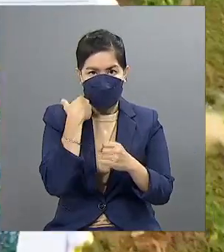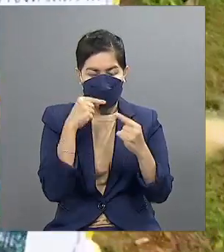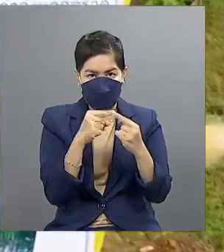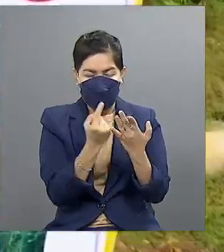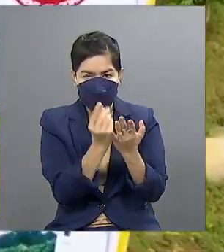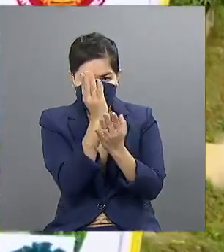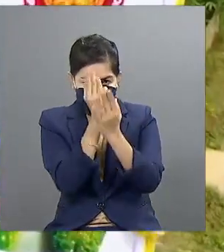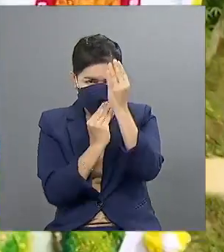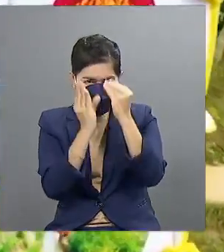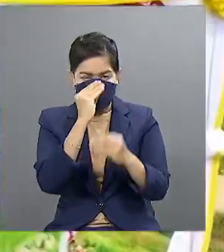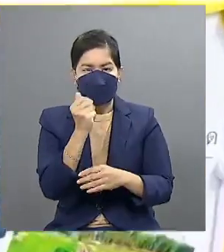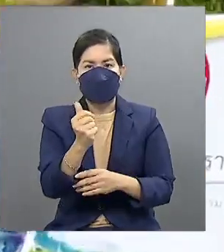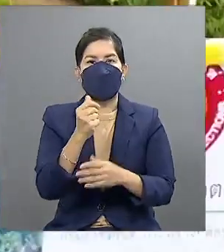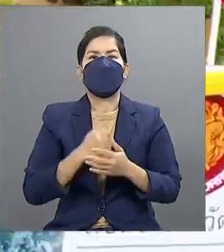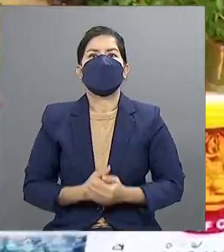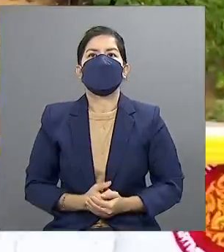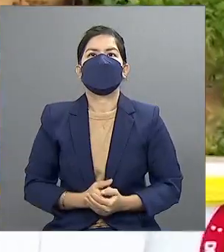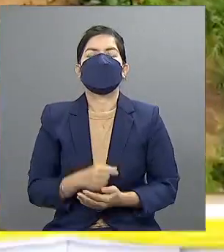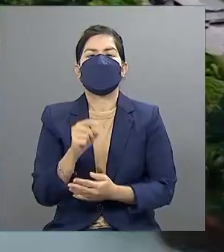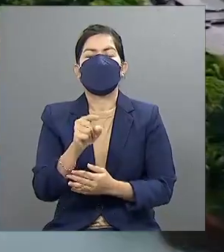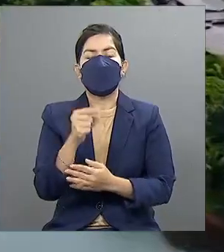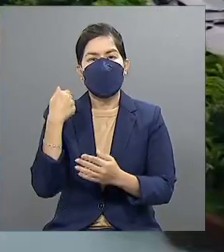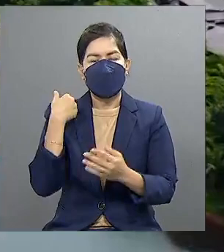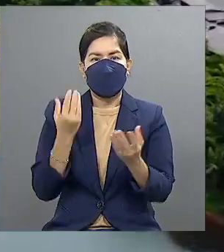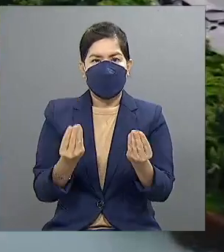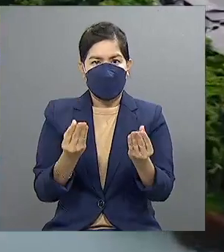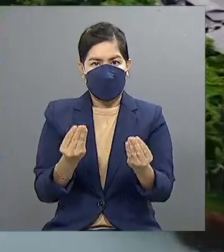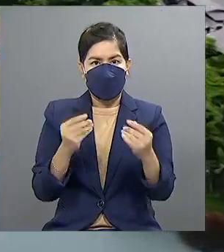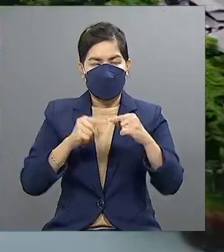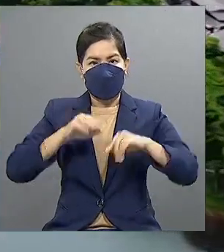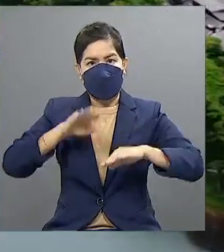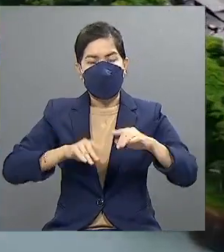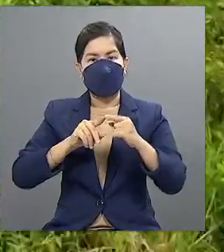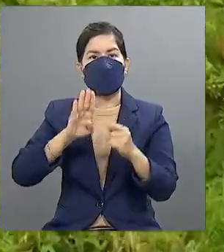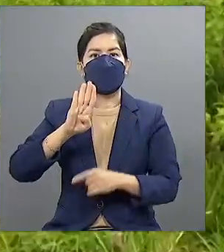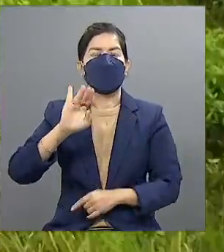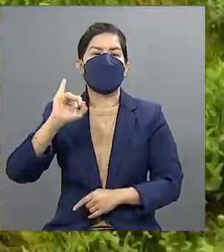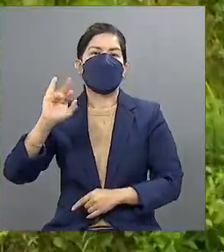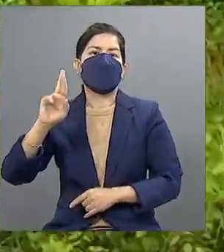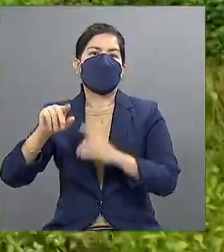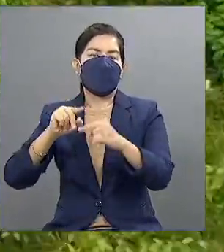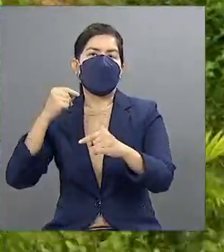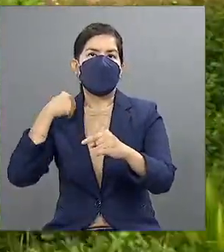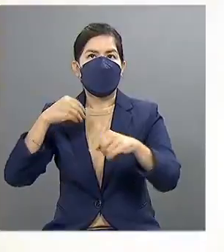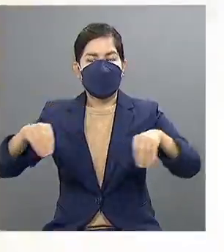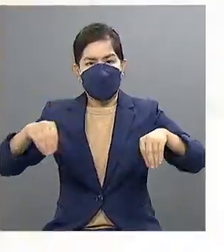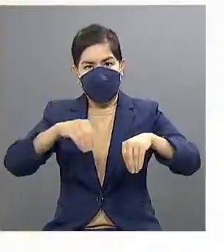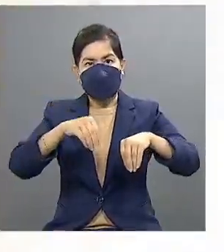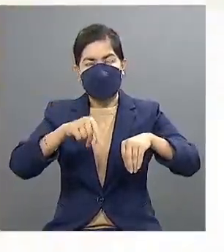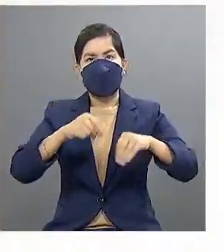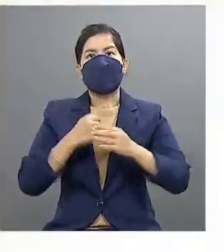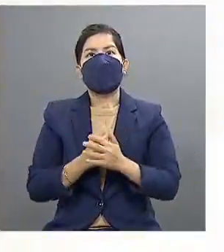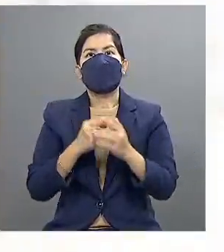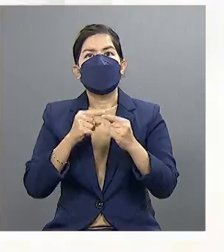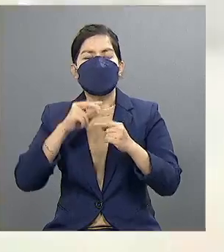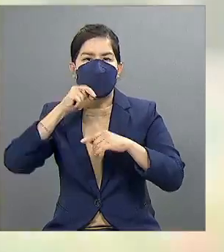พื้นที่ท่านเห็นอยู่ตรงนี้นะครับมีพื้นที่อยู่ประมาณ4ไร่อยู่ใกล้แหล่งน้ำธรรมชาติคืออ่างเก็บน้ำบางปะหมอตรงนี้น้ำจะตกมาตลอดเราก็เลยมาแบ่งพื้น